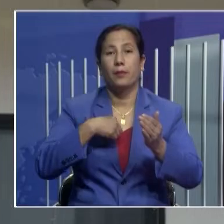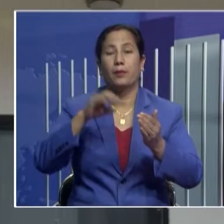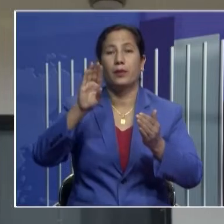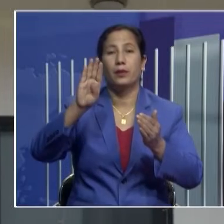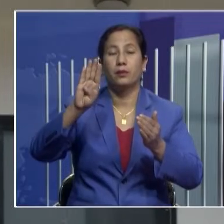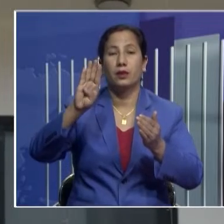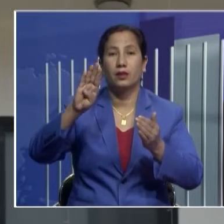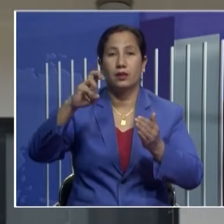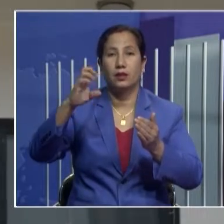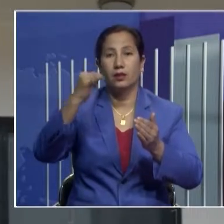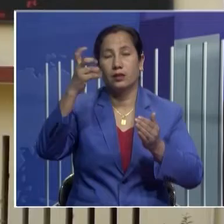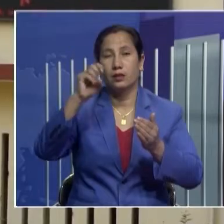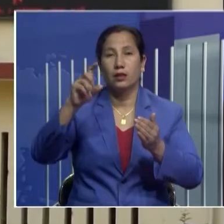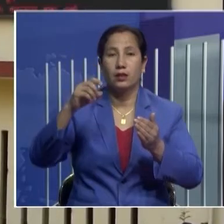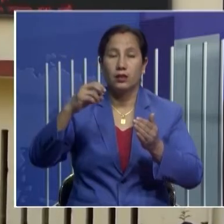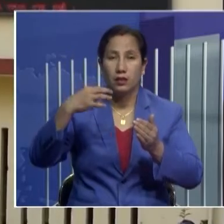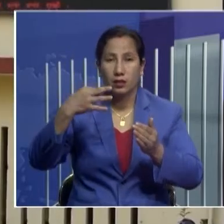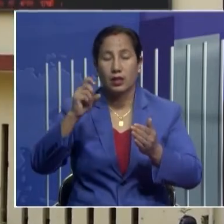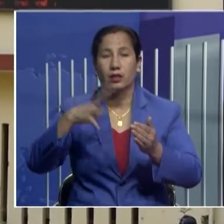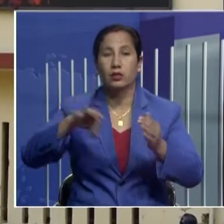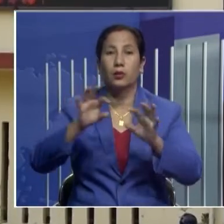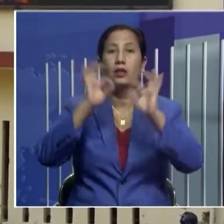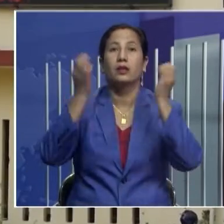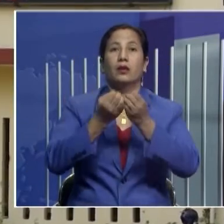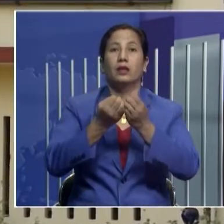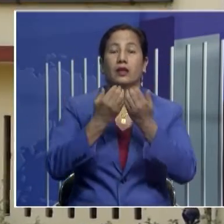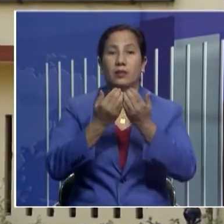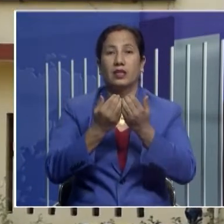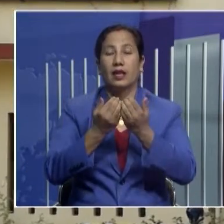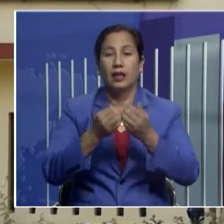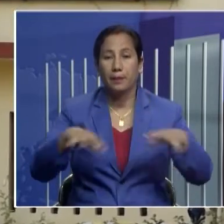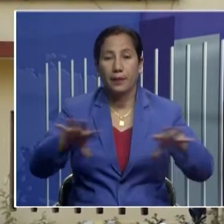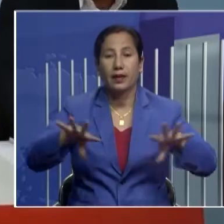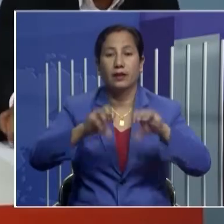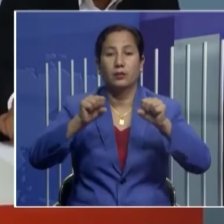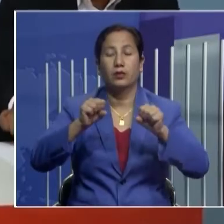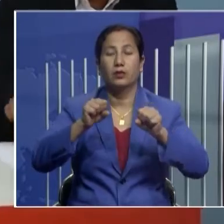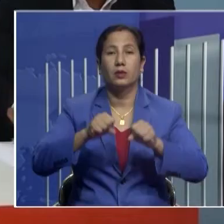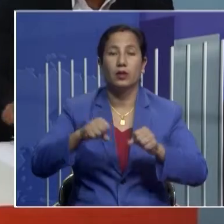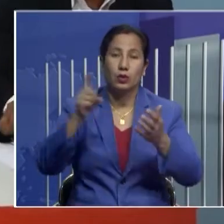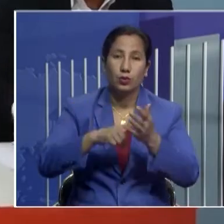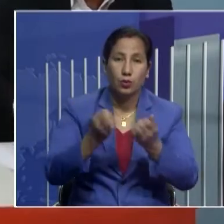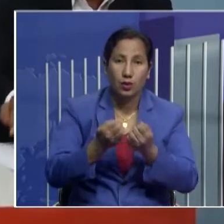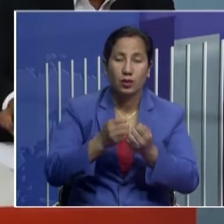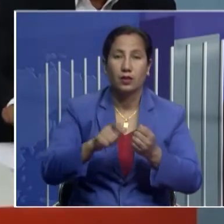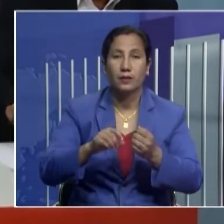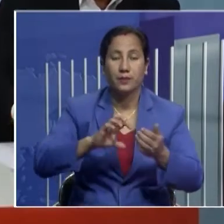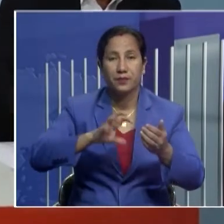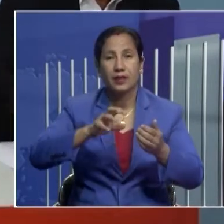नामक पाठ्यक्रम मार्फत नगरभित्रका सबै सामुदायिक विद्यालयमा आधारभूत तहसम्म लागू गरेको हो। स्थानीय